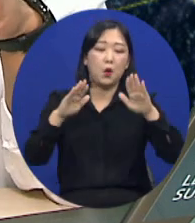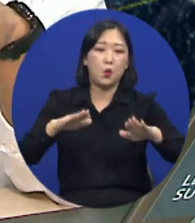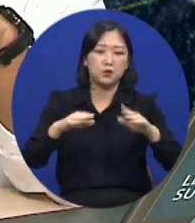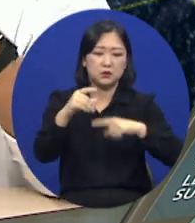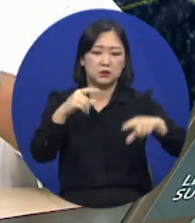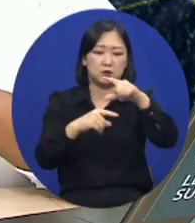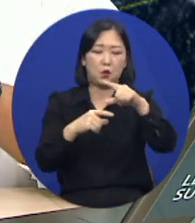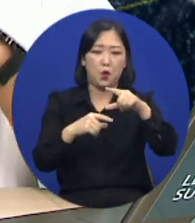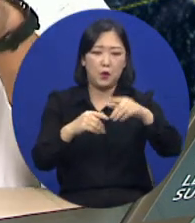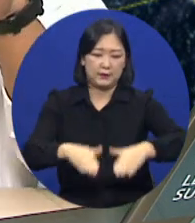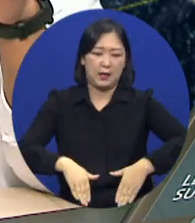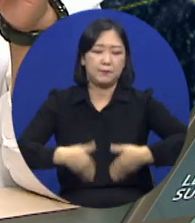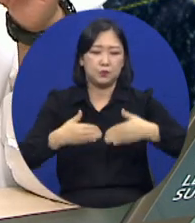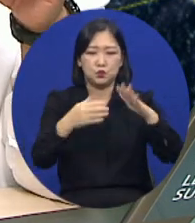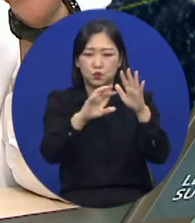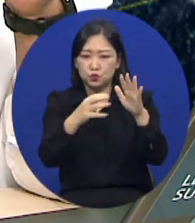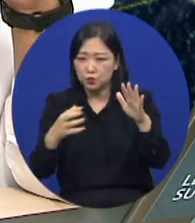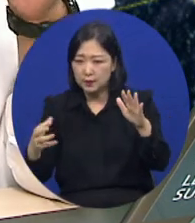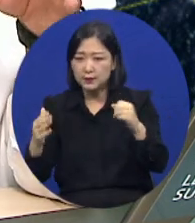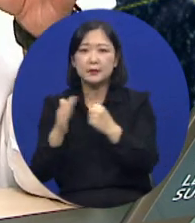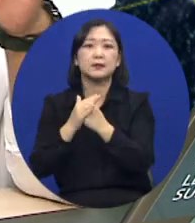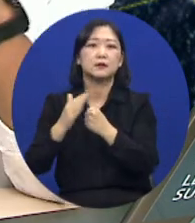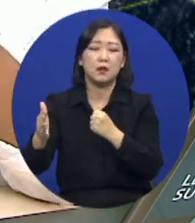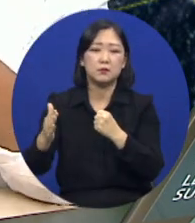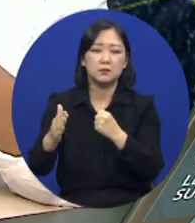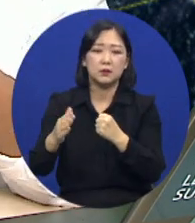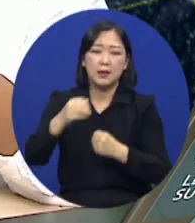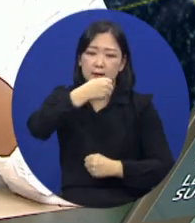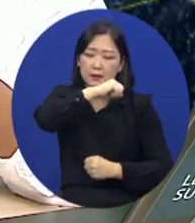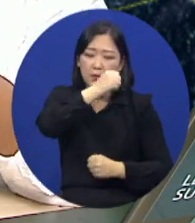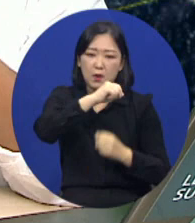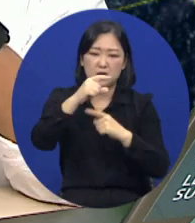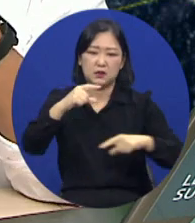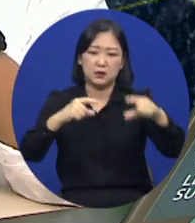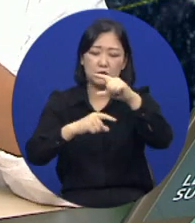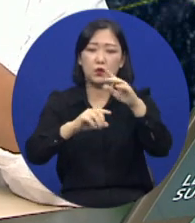남쪽으로 치우쳤기 때문에 또 대만 쪽이 기상국에서 더 남쪽을